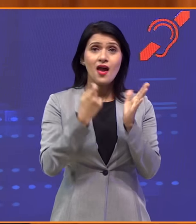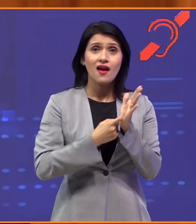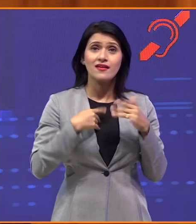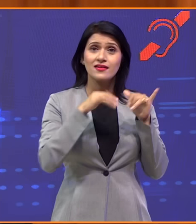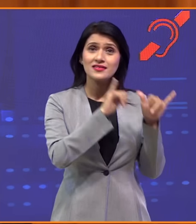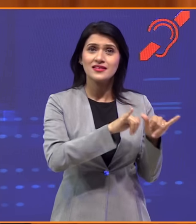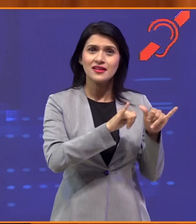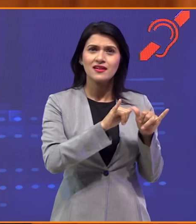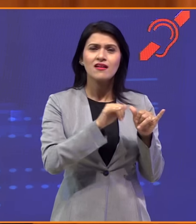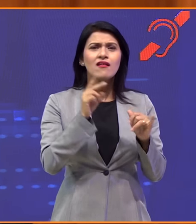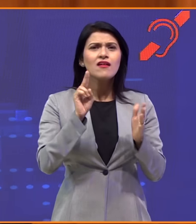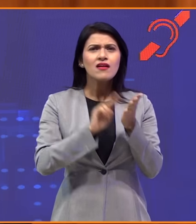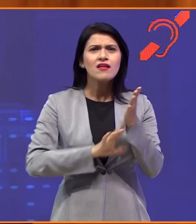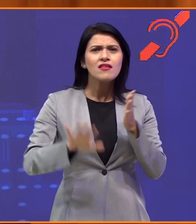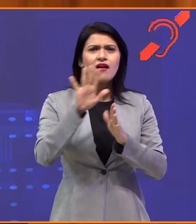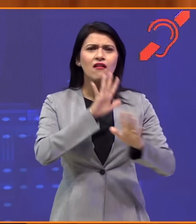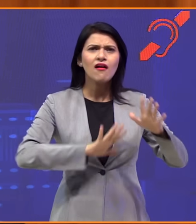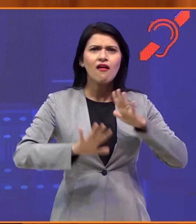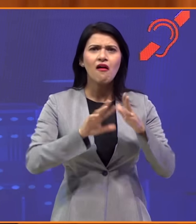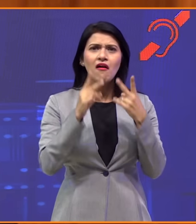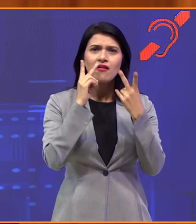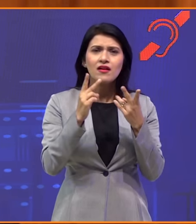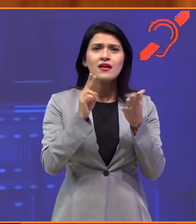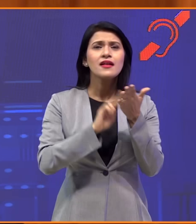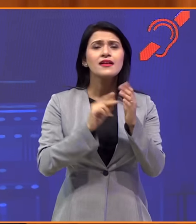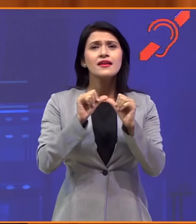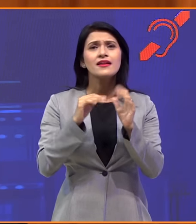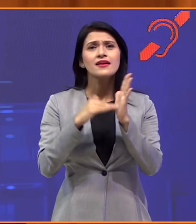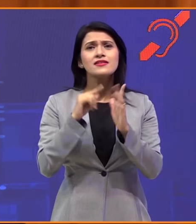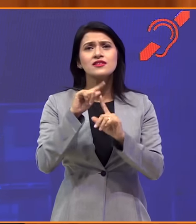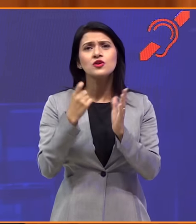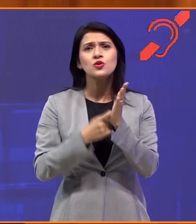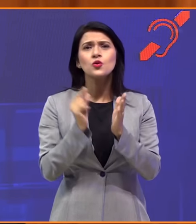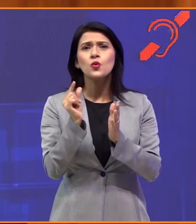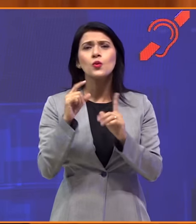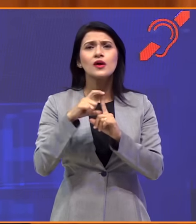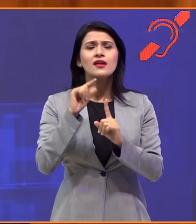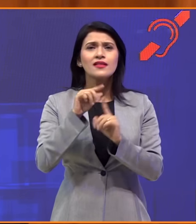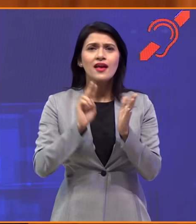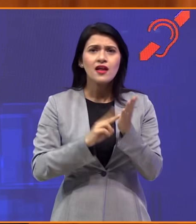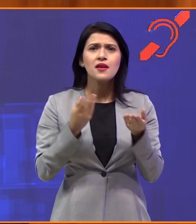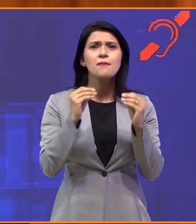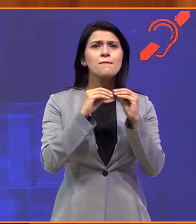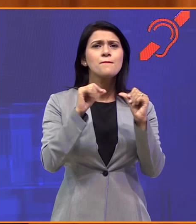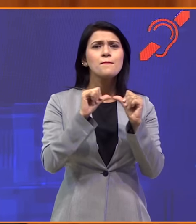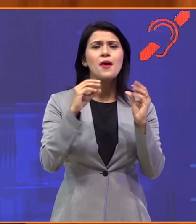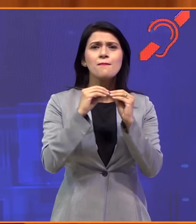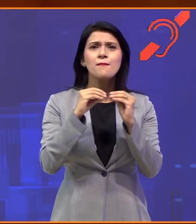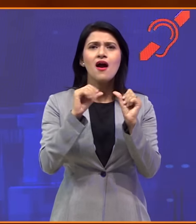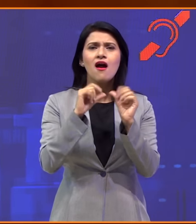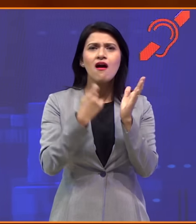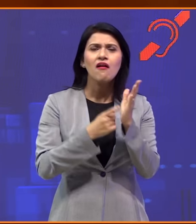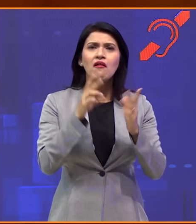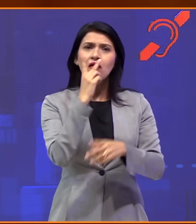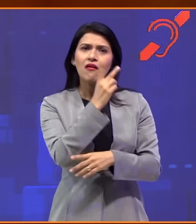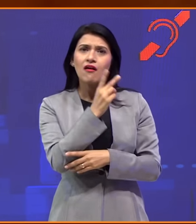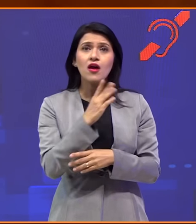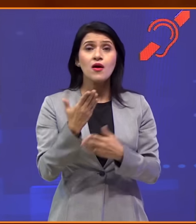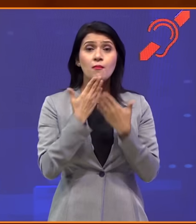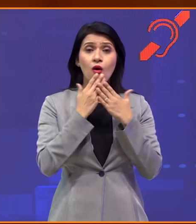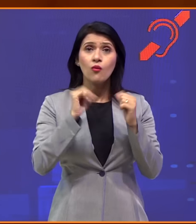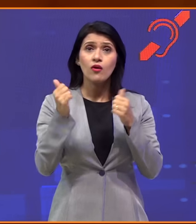राष्ट्रीय नाट्य विद्यालय का जो है जिक्र कभी नसरुद्दीन शाह जी के इंटरव्यू में कभी राज बब्बर साहब जी के इंटरव्यू में और उसमें लिखा था कि इसमें डिप्लोमा मिलता है तो